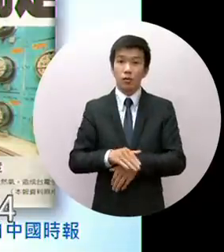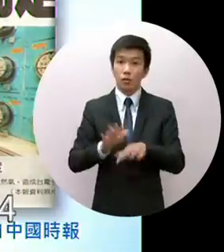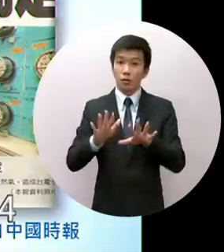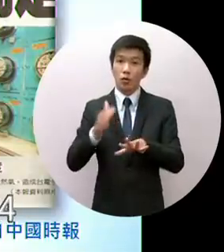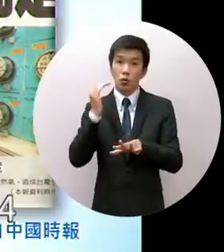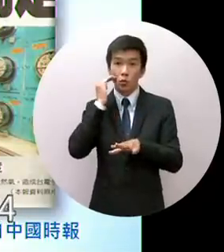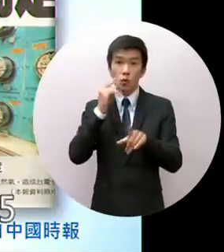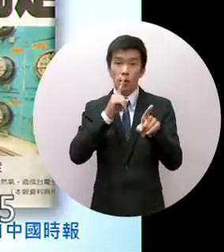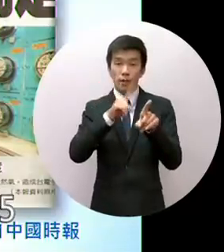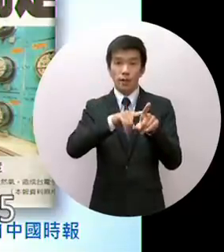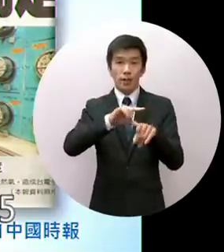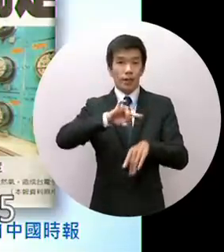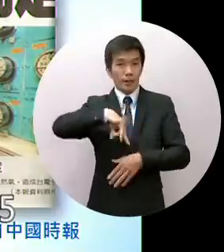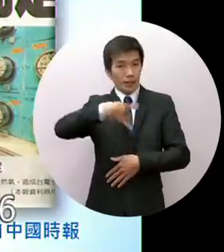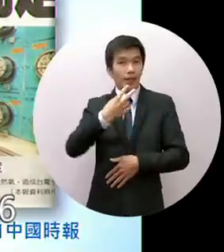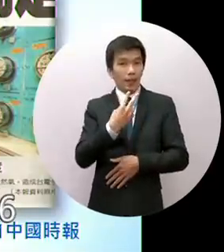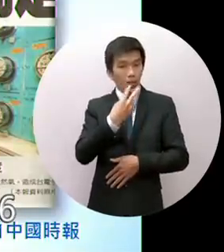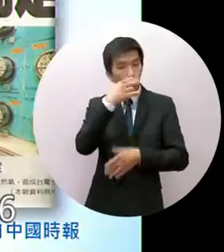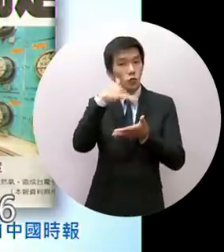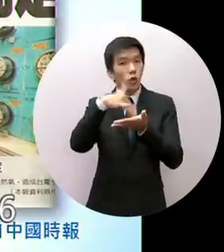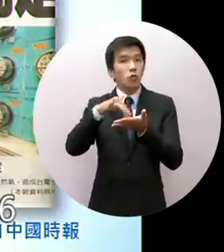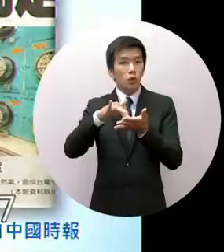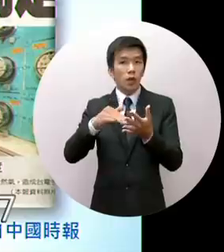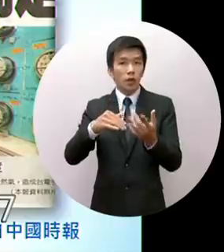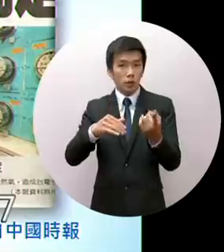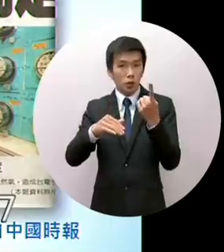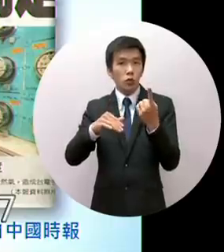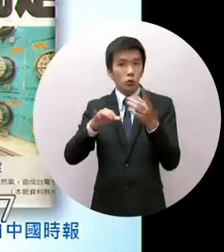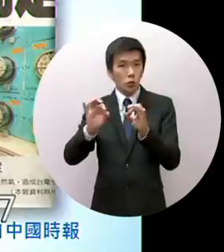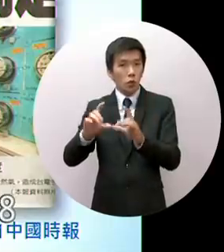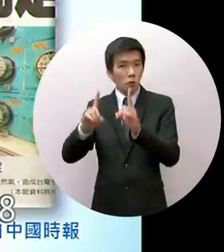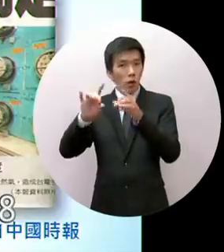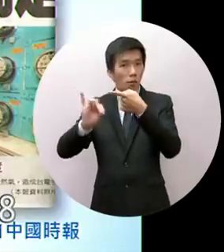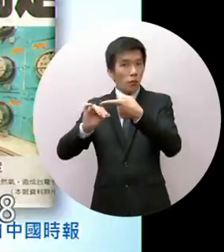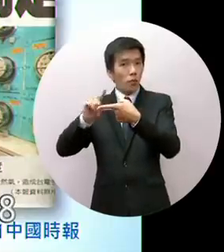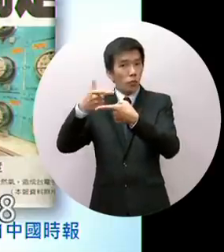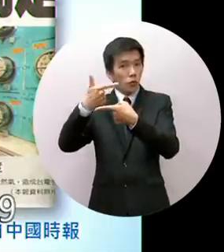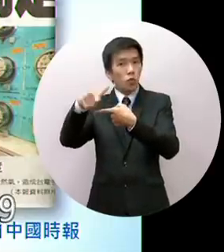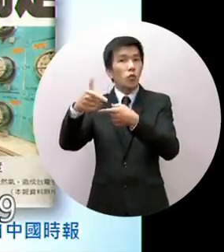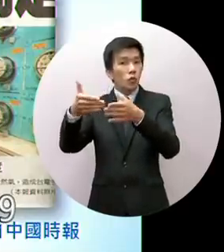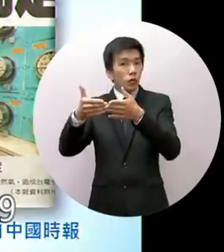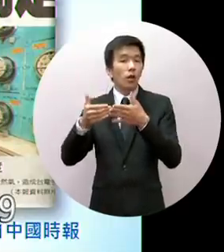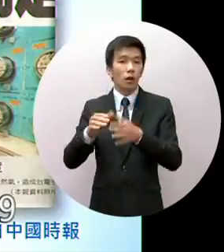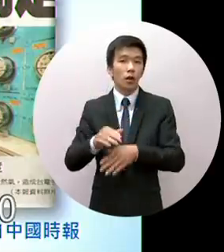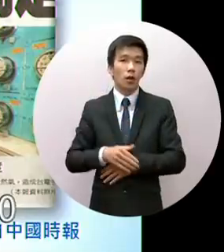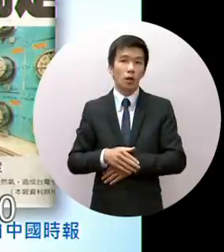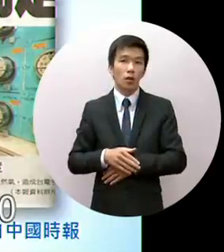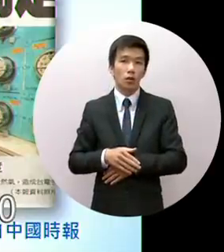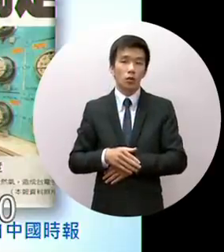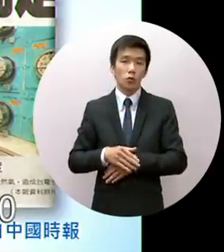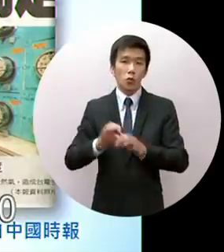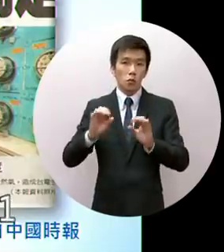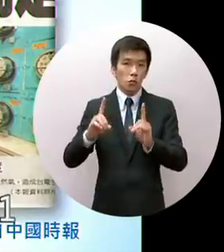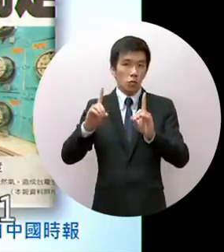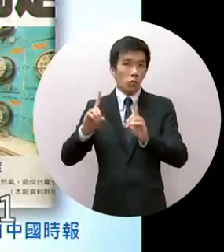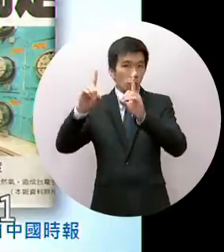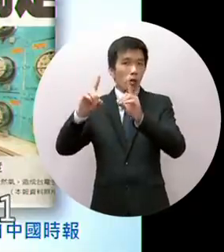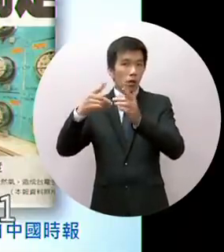度电要电价需要涨6%，然后2次调整，1次3%呢。